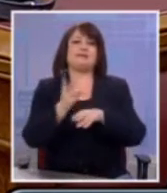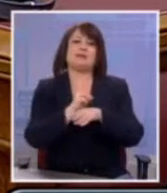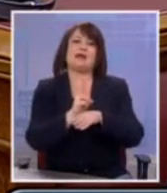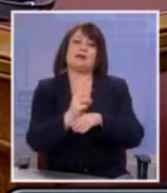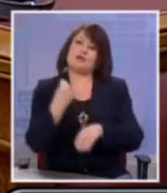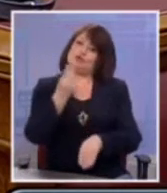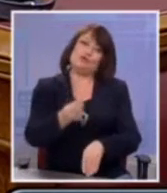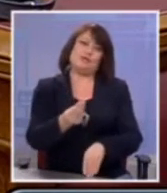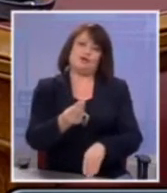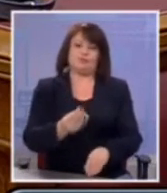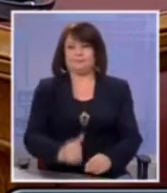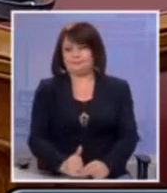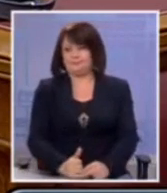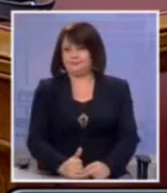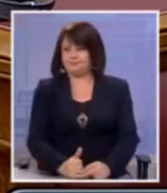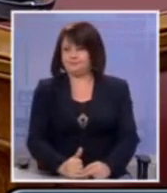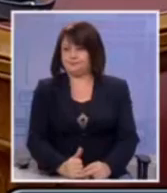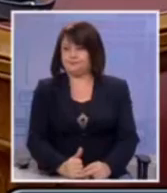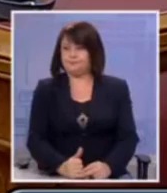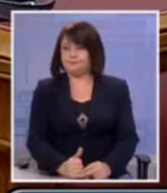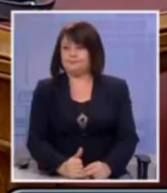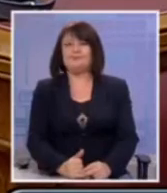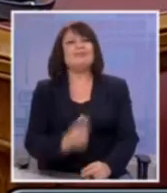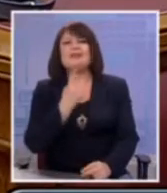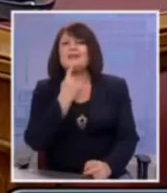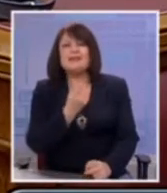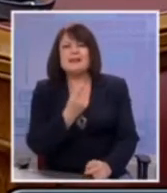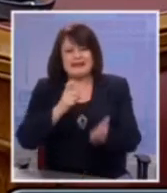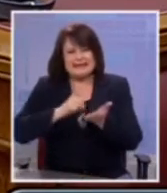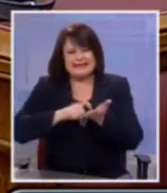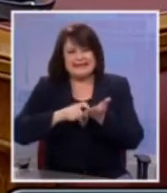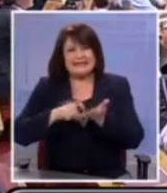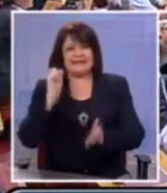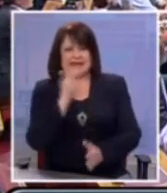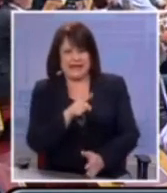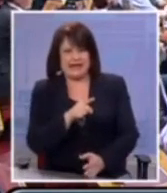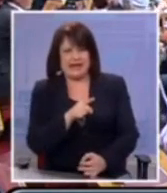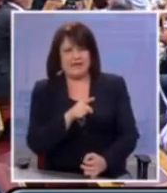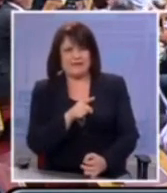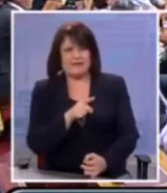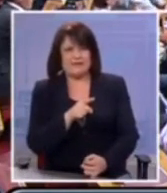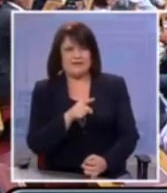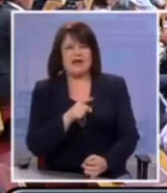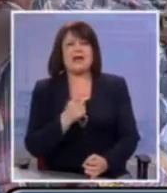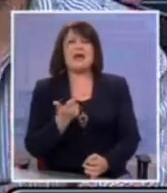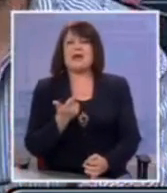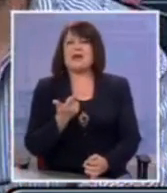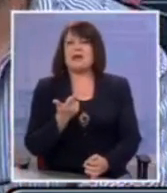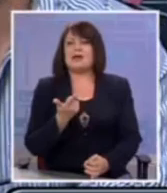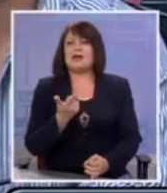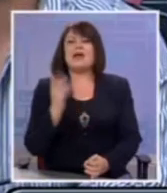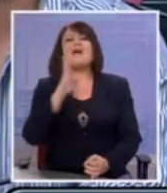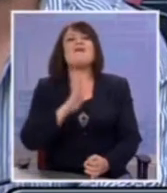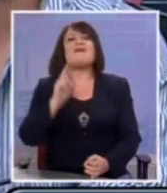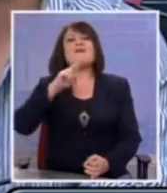καταθέσω στη συνέχεια. Τώρα, εγώ έκανα μιλάτε για το τηλεγράφημα ακριβώς, του κυρίου